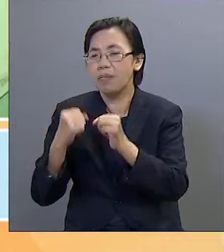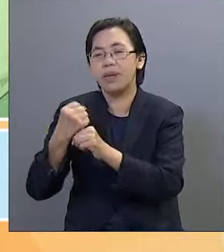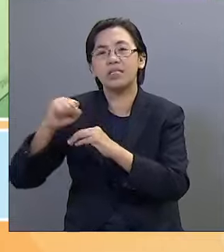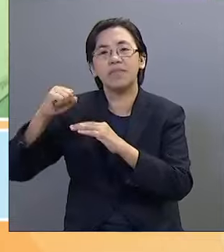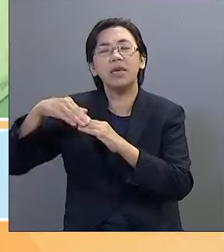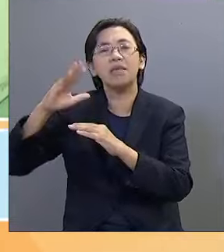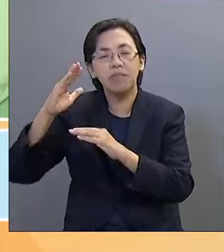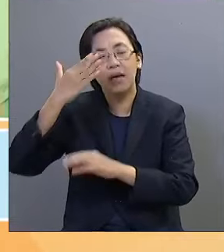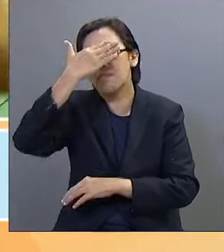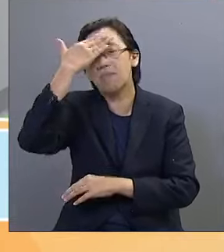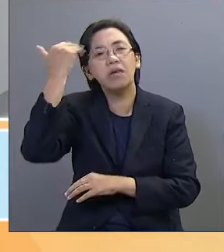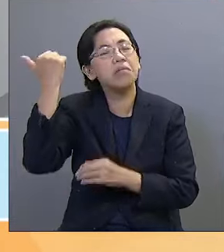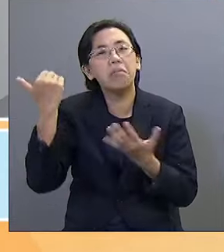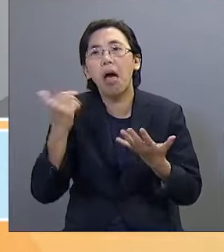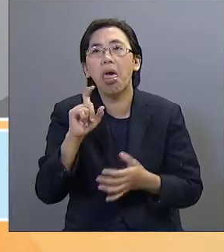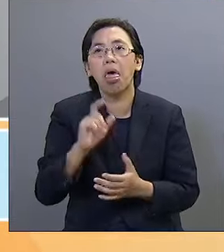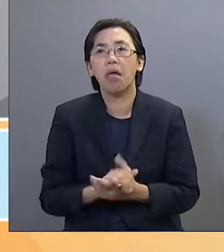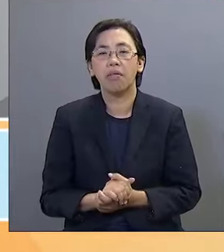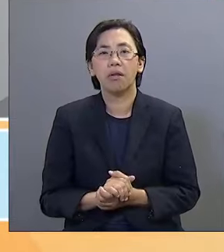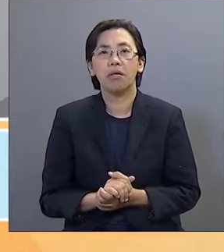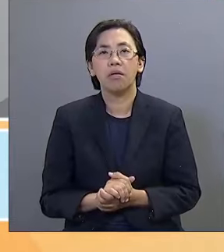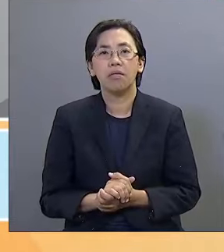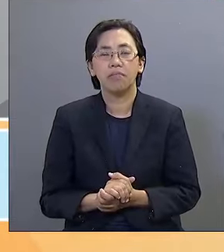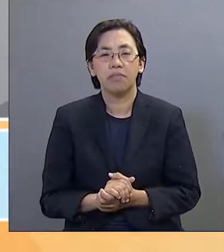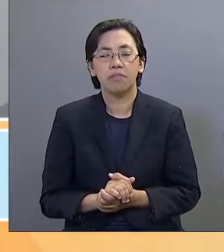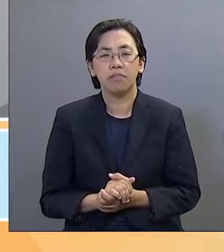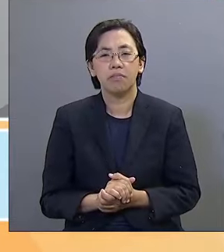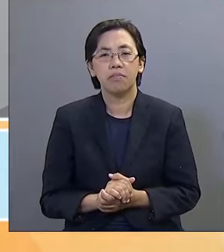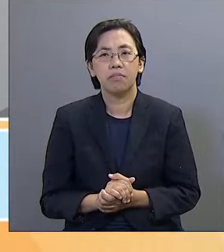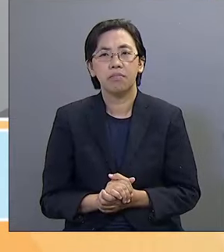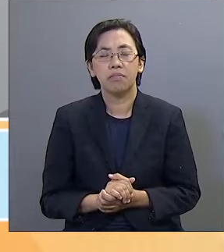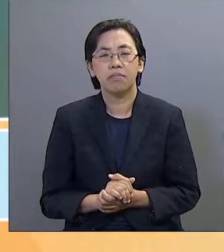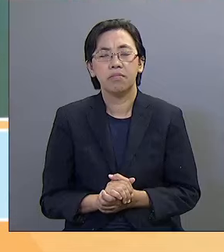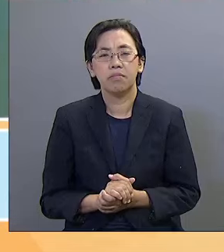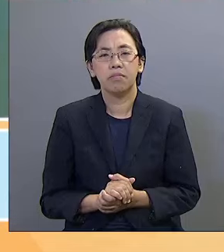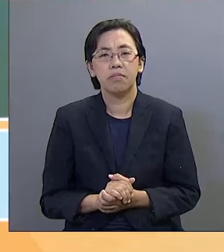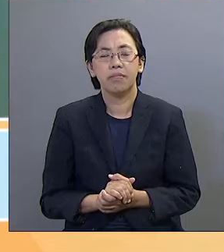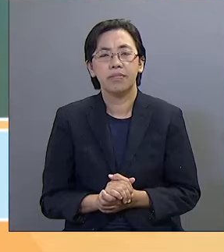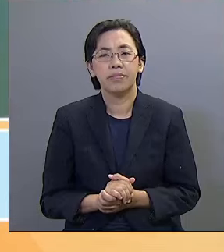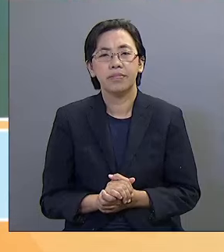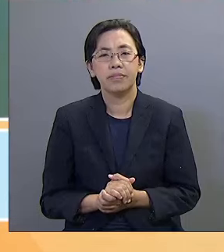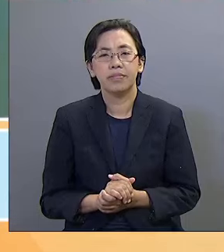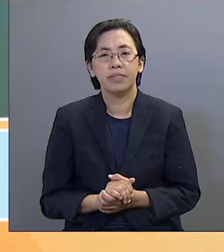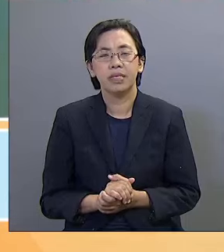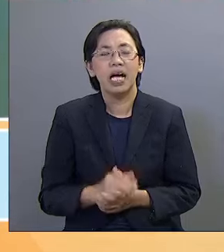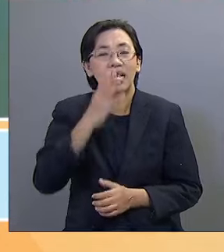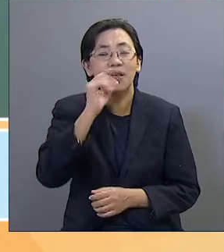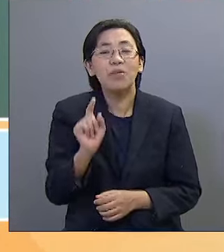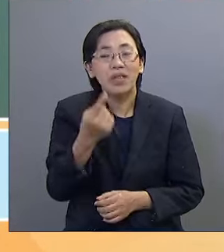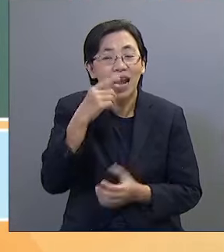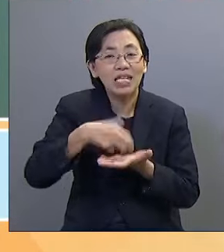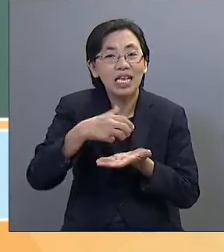นะครับกว่าจะแบบระยะแบบอาการสุดๆอย่างเงี้ยครับ ครับครับนั่นหมายความว่าสิ่งที่อาจารย์พูดตอนต้นช่